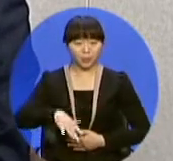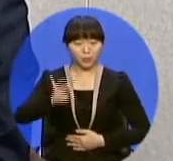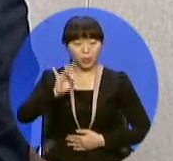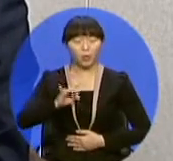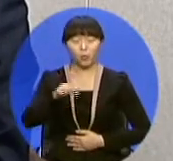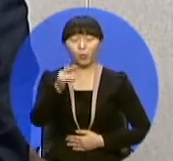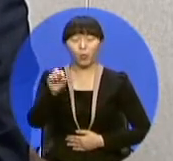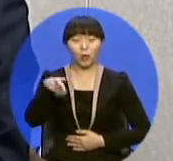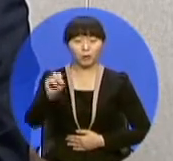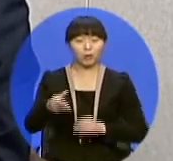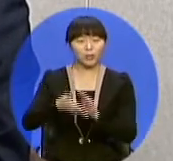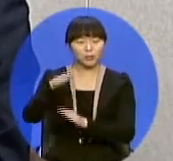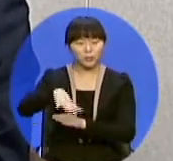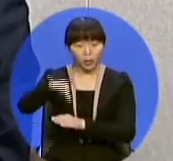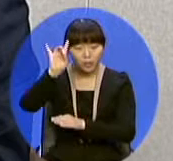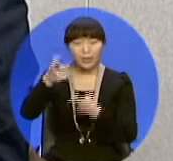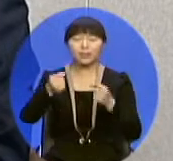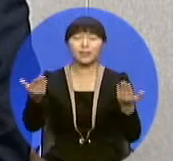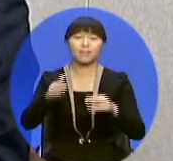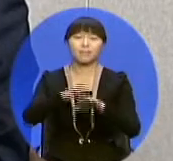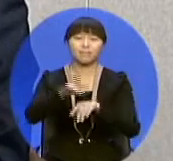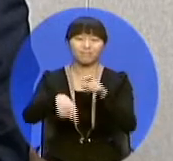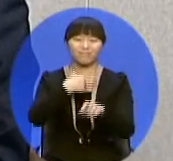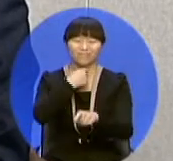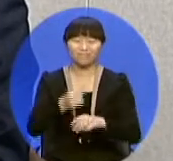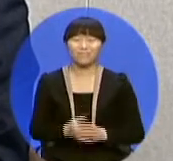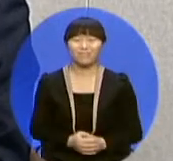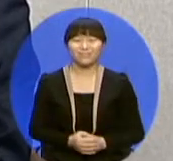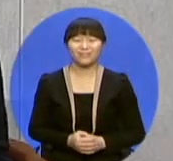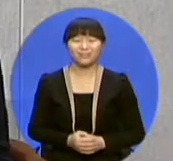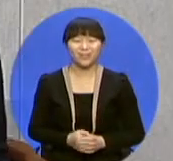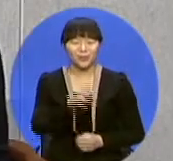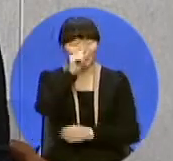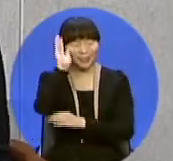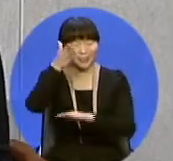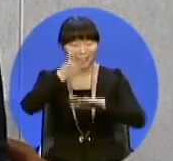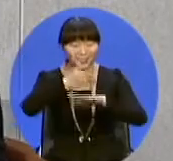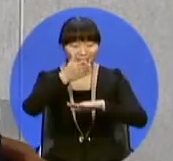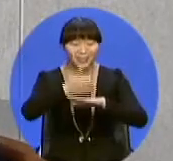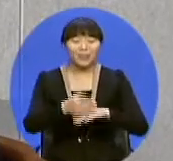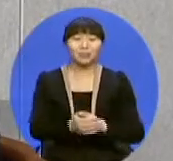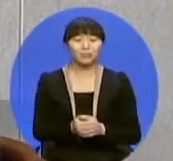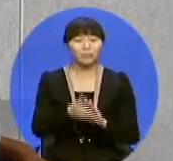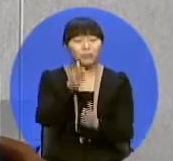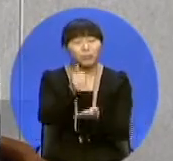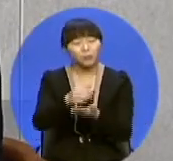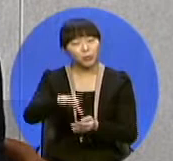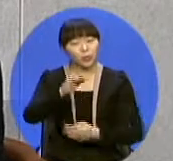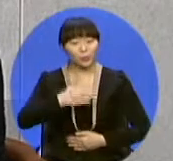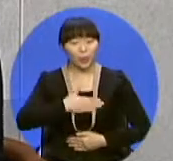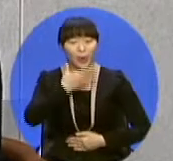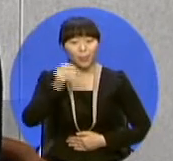우리 광명시부터 그런 일들을 실천하겠습니다. 네, 좋은 말씀 감사합니다. 시장님, 우선